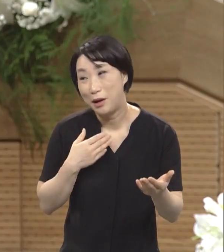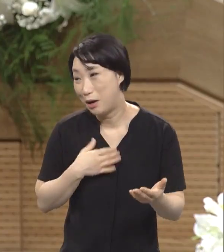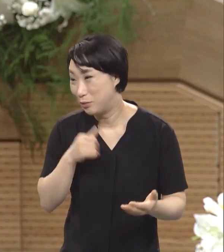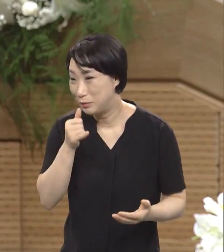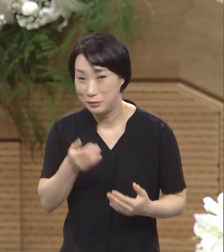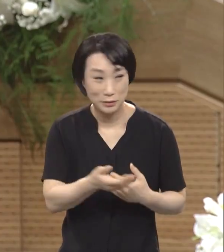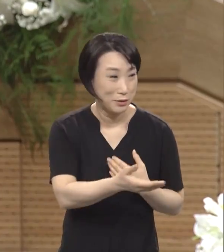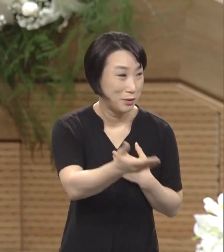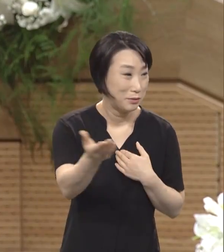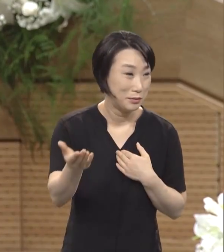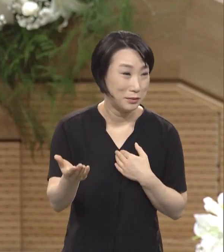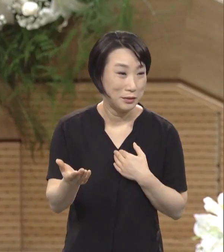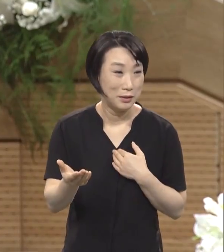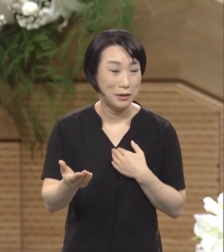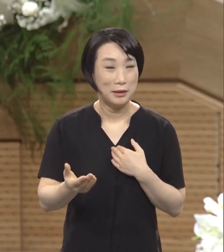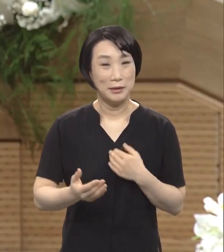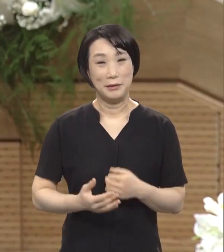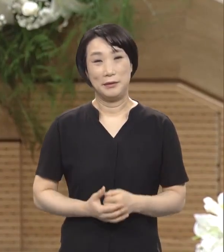하나?